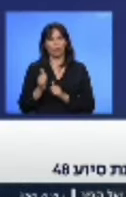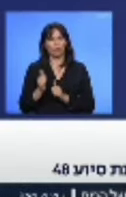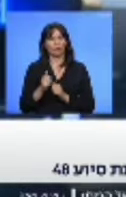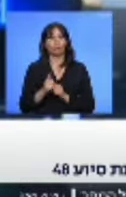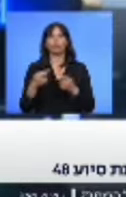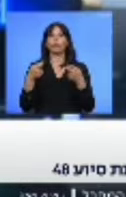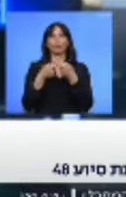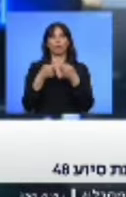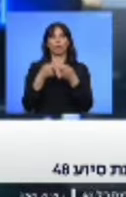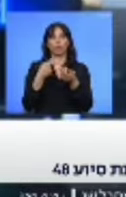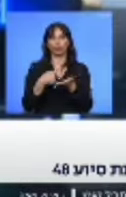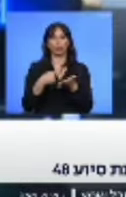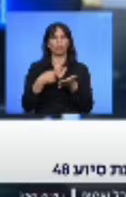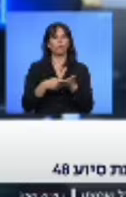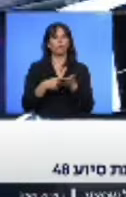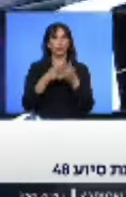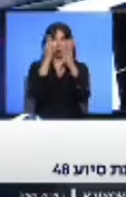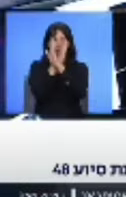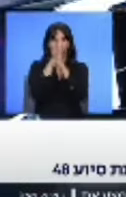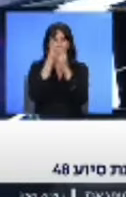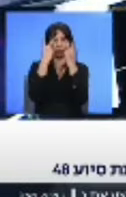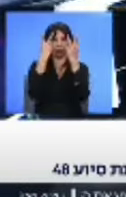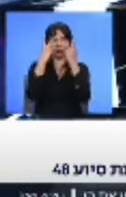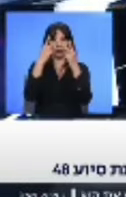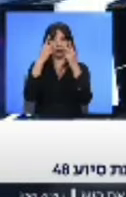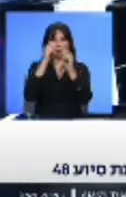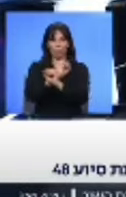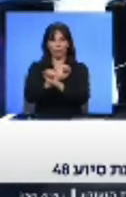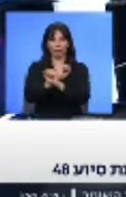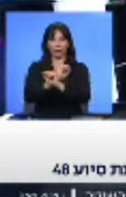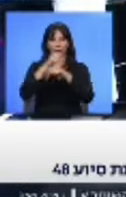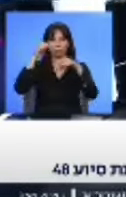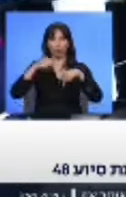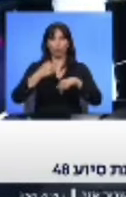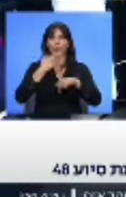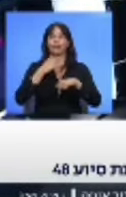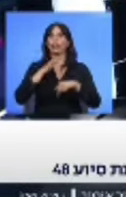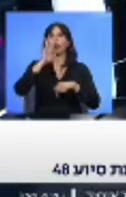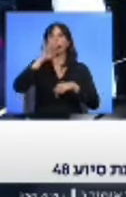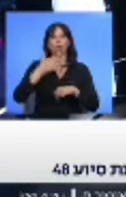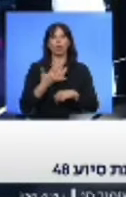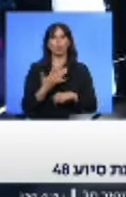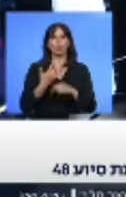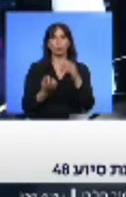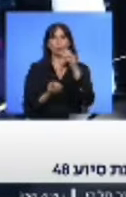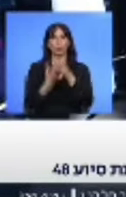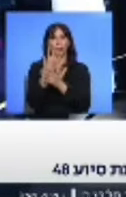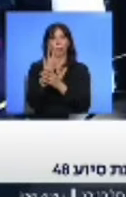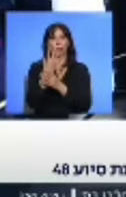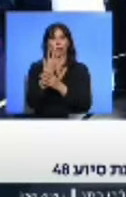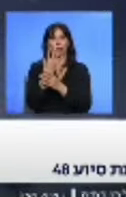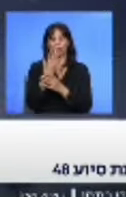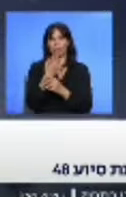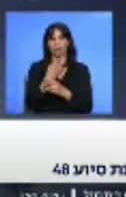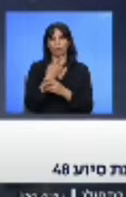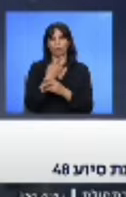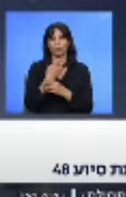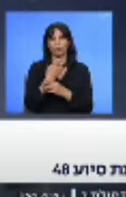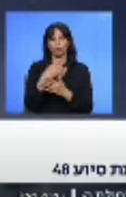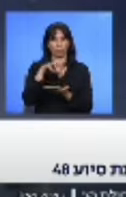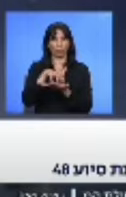חמד, זה מחבל בכיר. הוא ישב בכלא הישראלי 5 שנים. בימת והמסקת שלי. אחד ממקימי, אחד מהאנשים המרכזיים